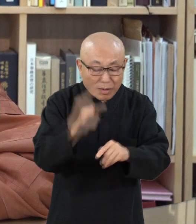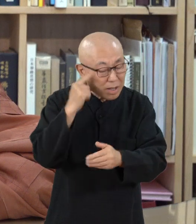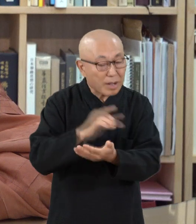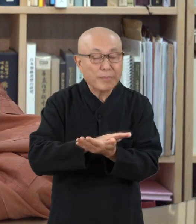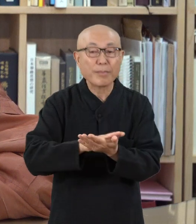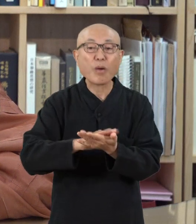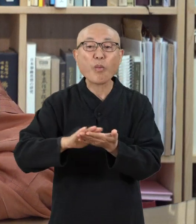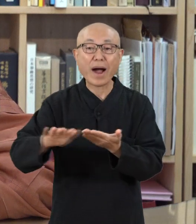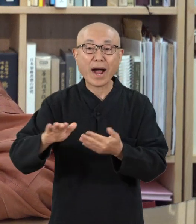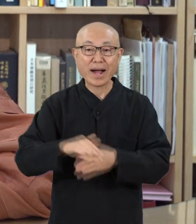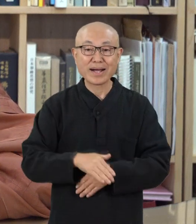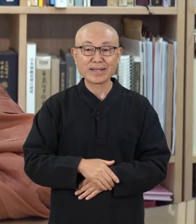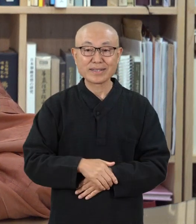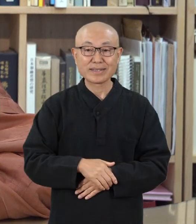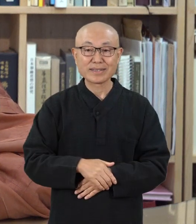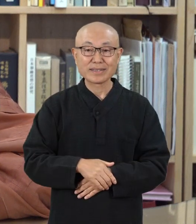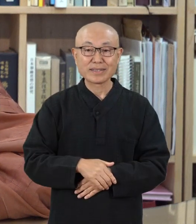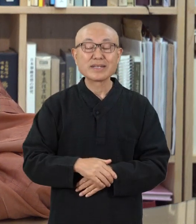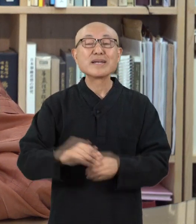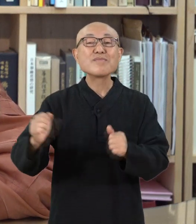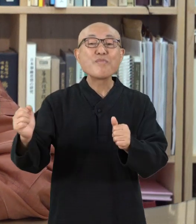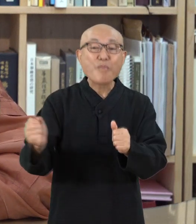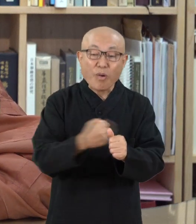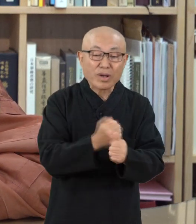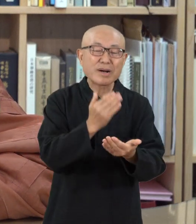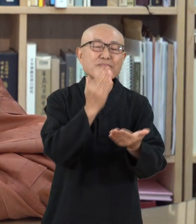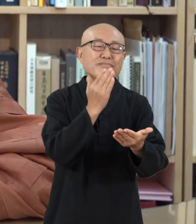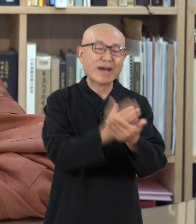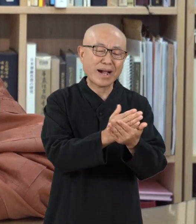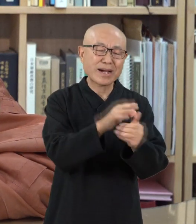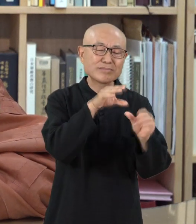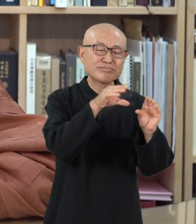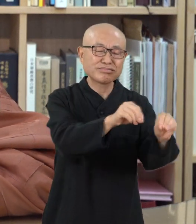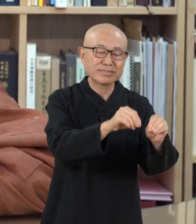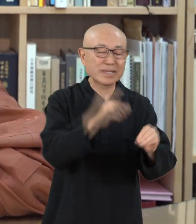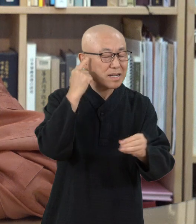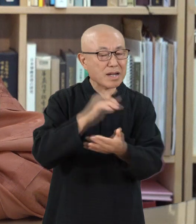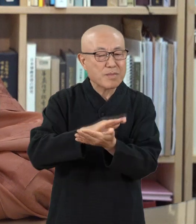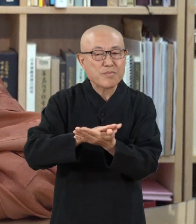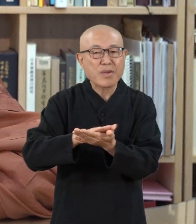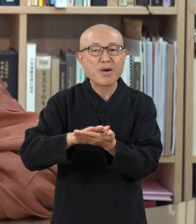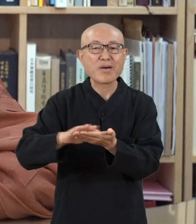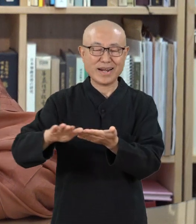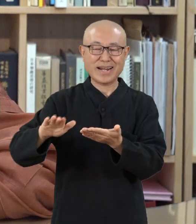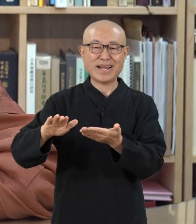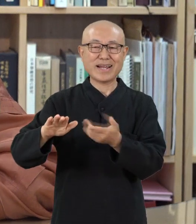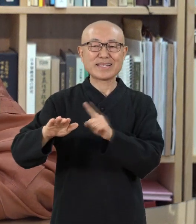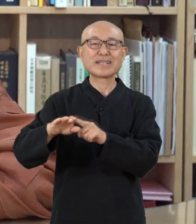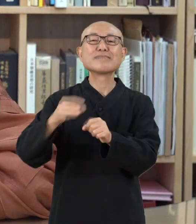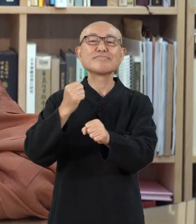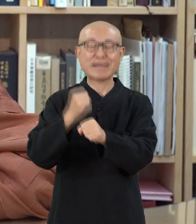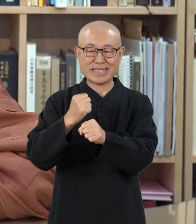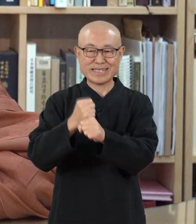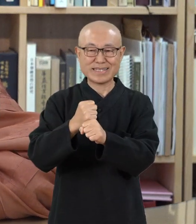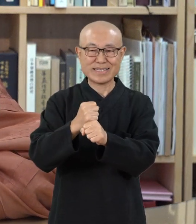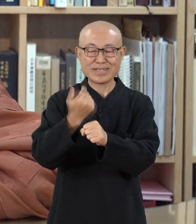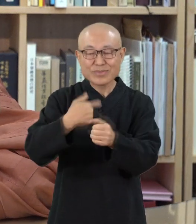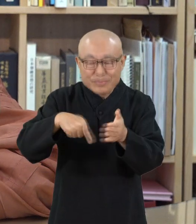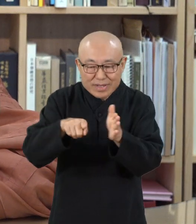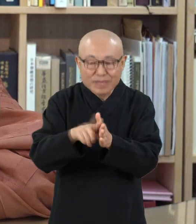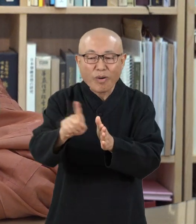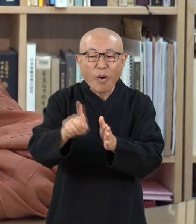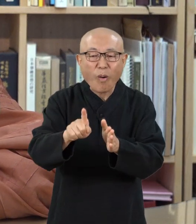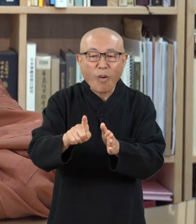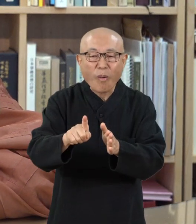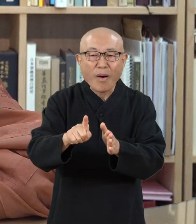평화로움. 그럼 이 폭력을 그치고 평화로움을 만들어 가려면 우리는 무엇을